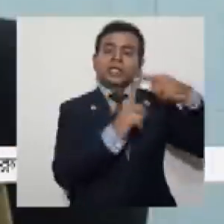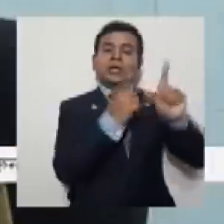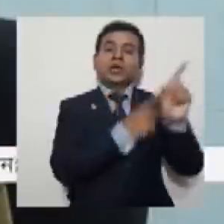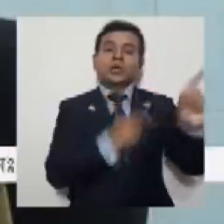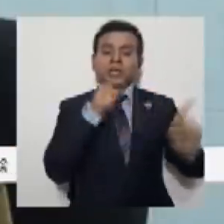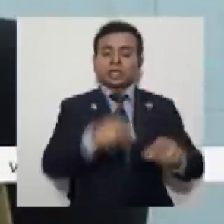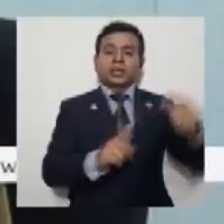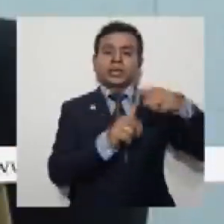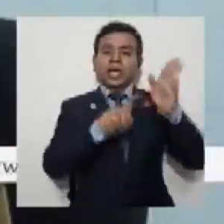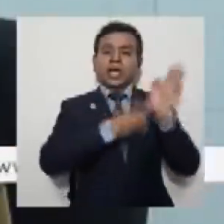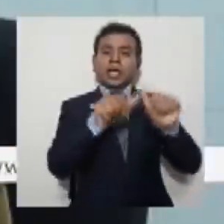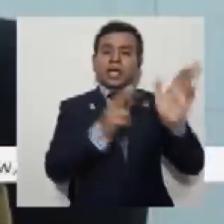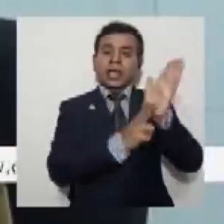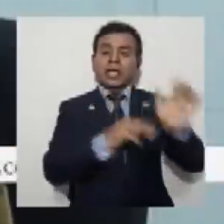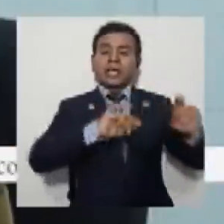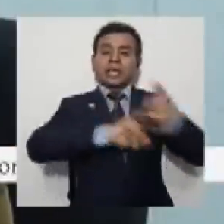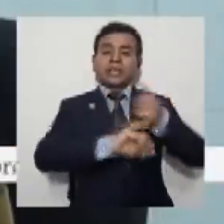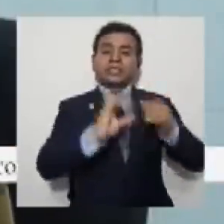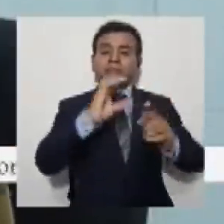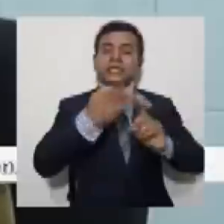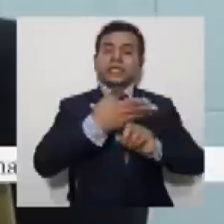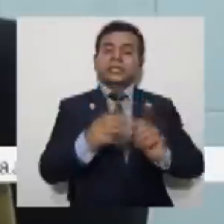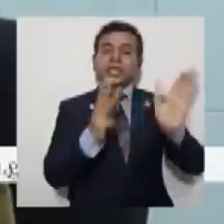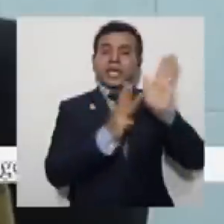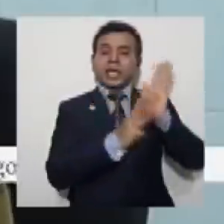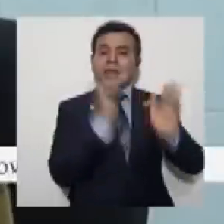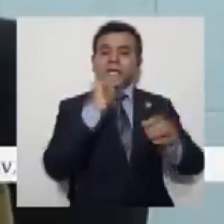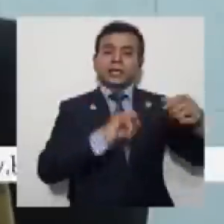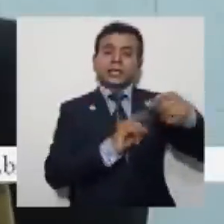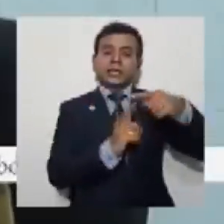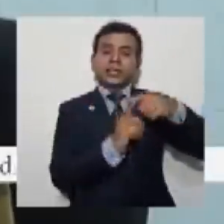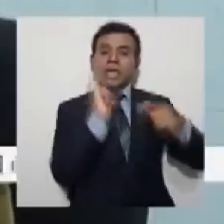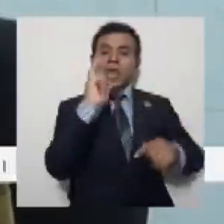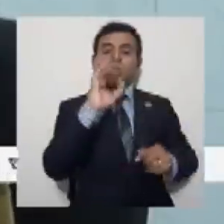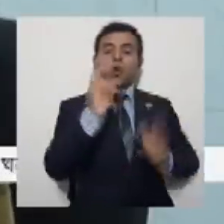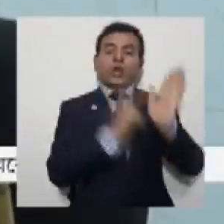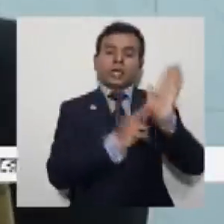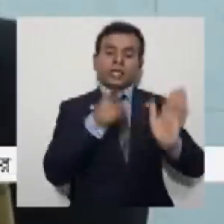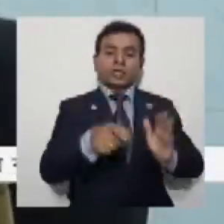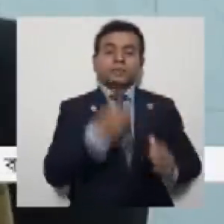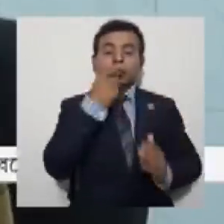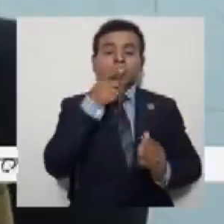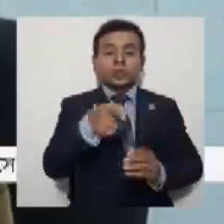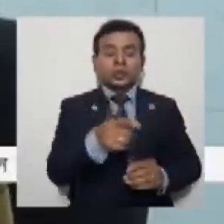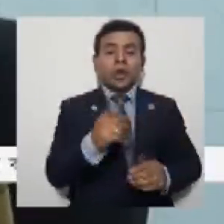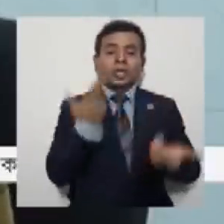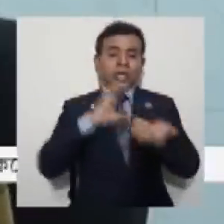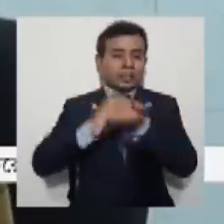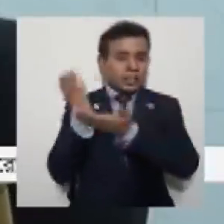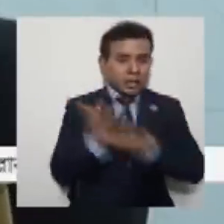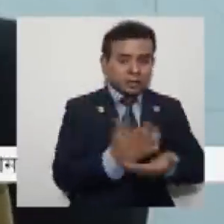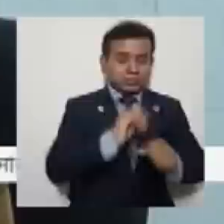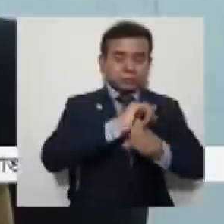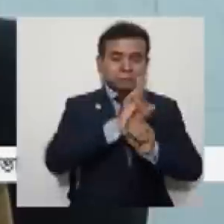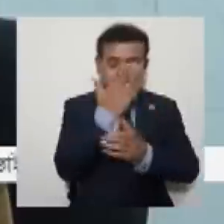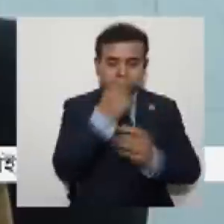উৎস আমি জানতে পারবো না, সেটাই হলো কমিউনিটি ট্রান্সমিশন। আজকের জন্য এখানেই আমার এই প্রেস ব্রিফিং শেষ